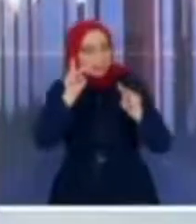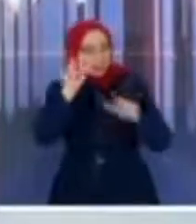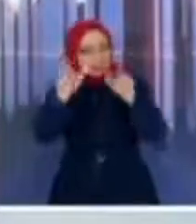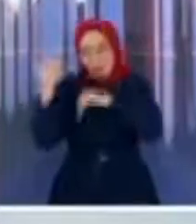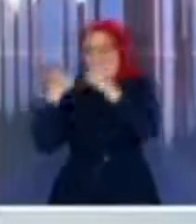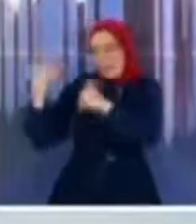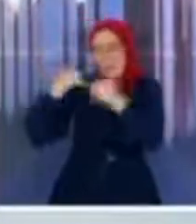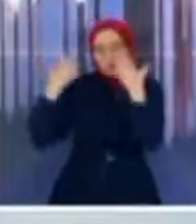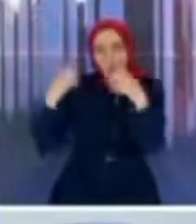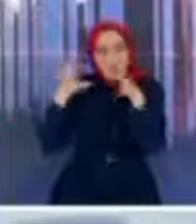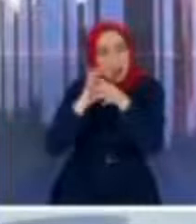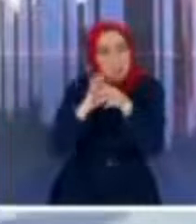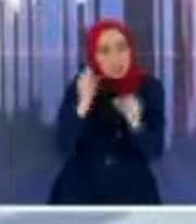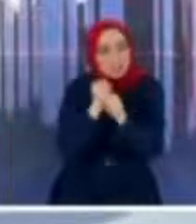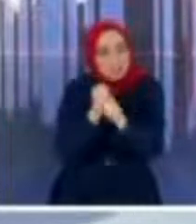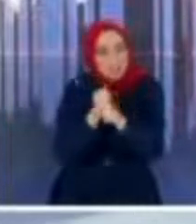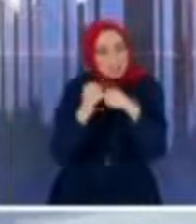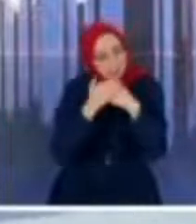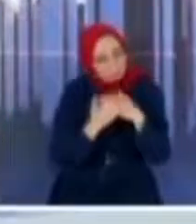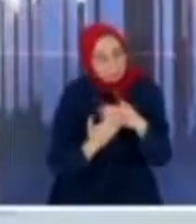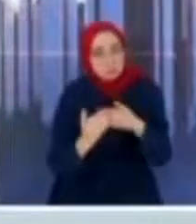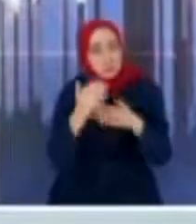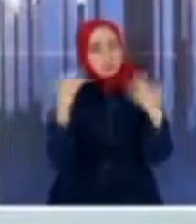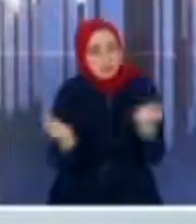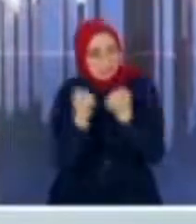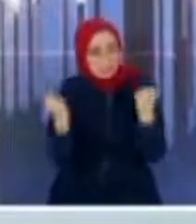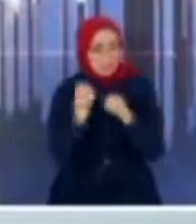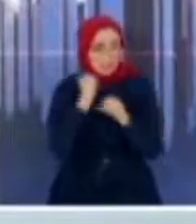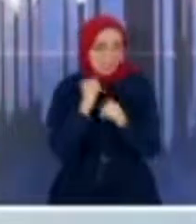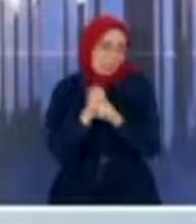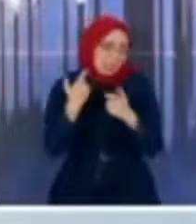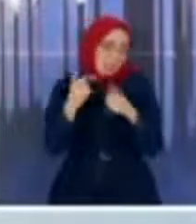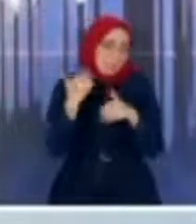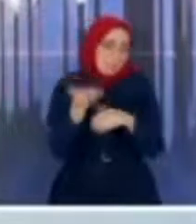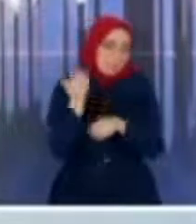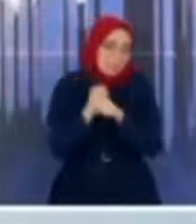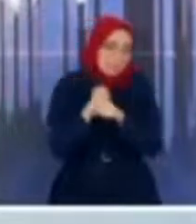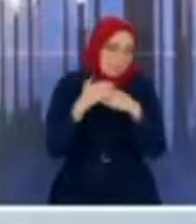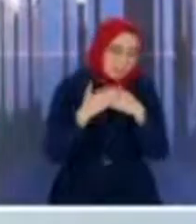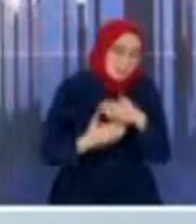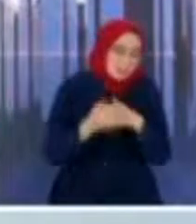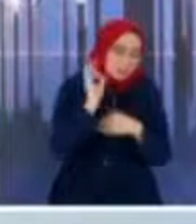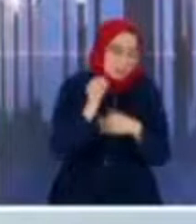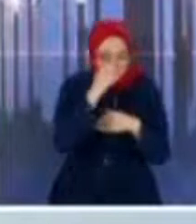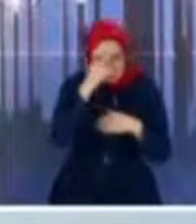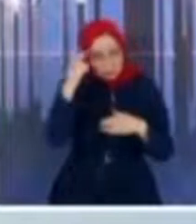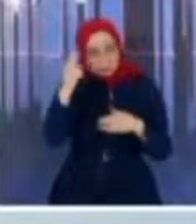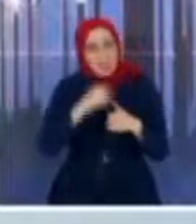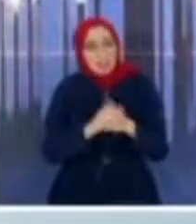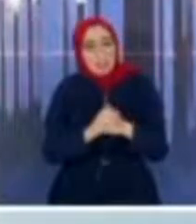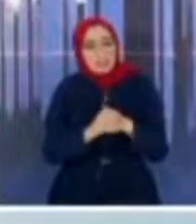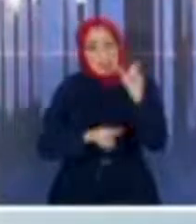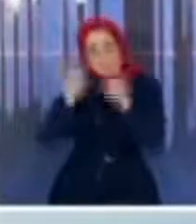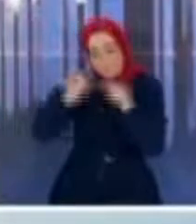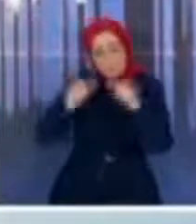نحن من بعد وصلنا في الحمله هذيك وما زلنا مواصلين ان شاء الله. ديجا حتى بالنسبه لبايور دو فون يعني انت